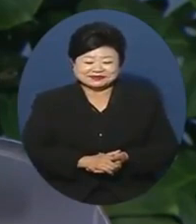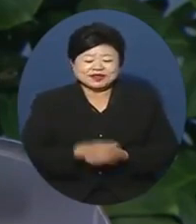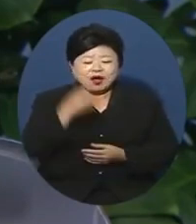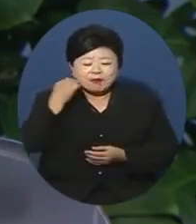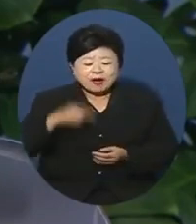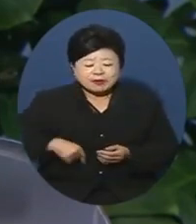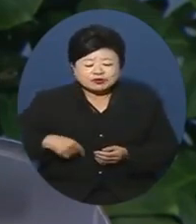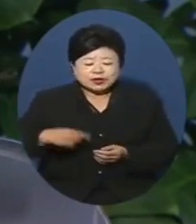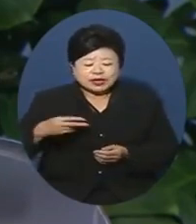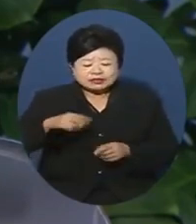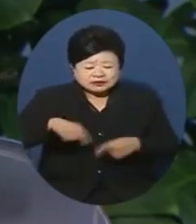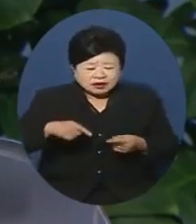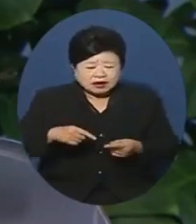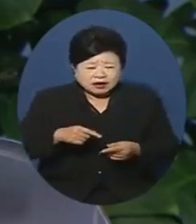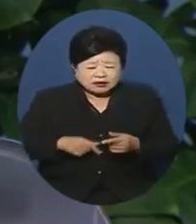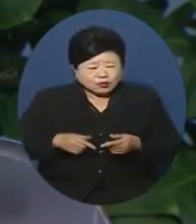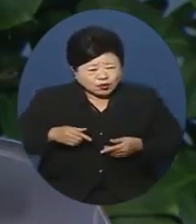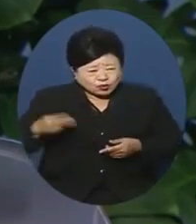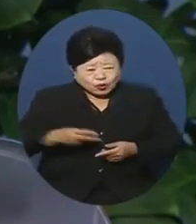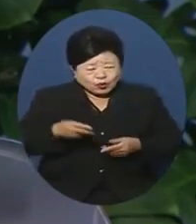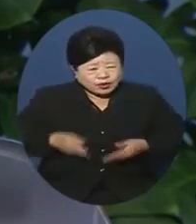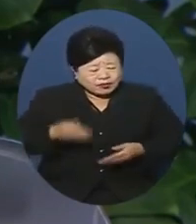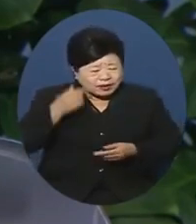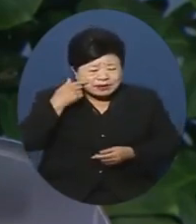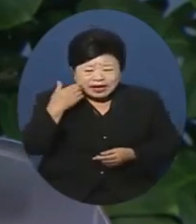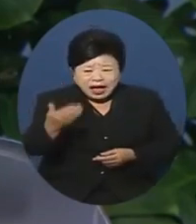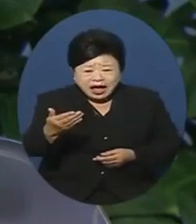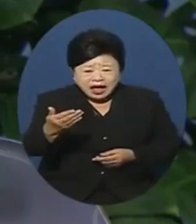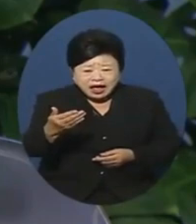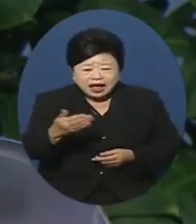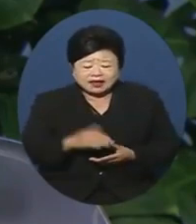어머니 뱃속에 들어가서 태어나야 되는 것입니까?